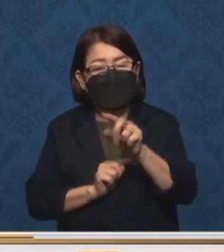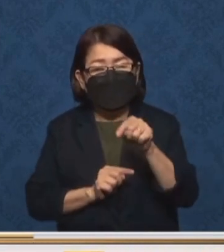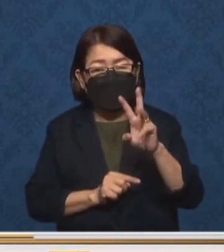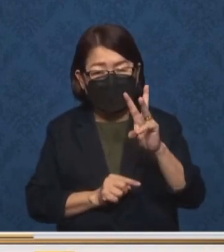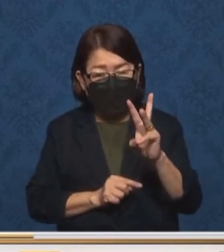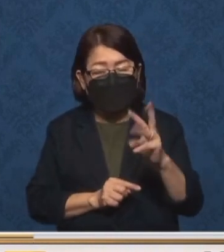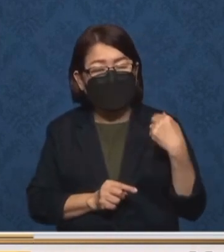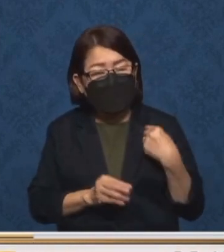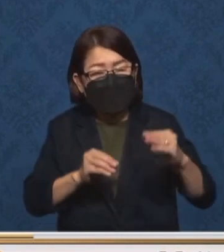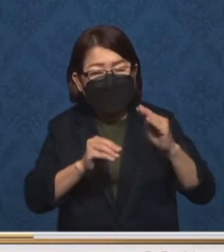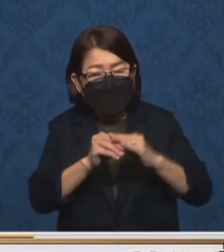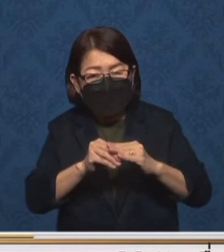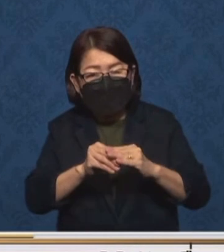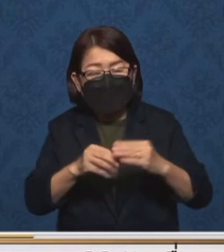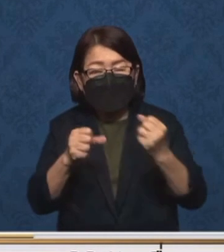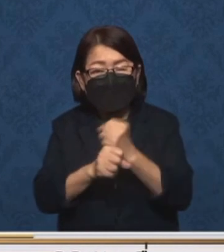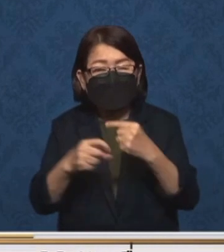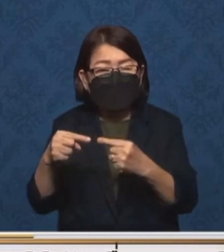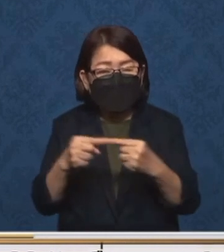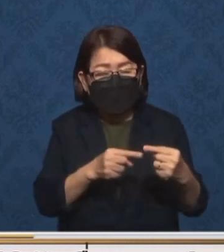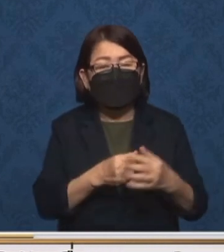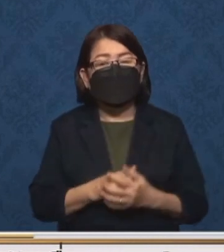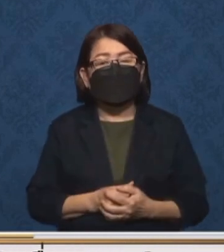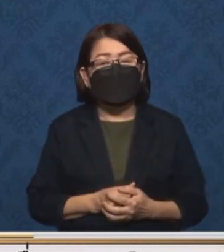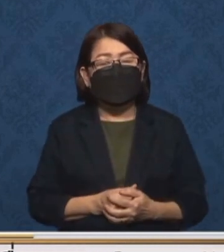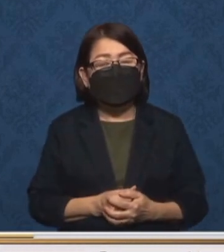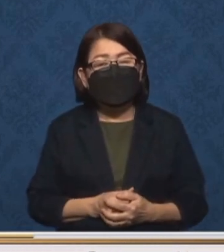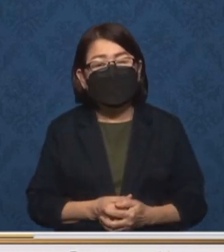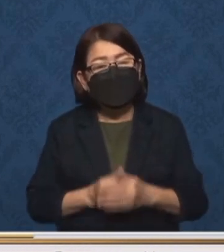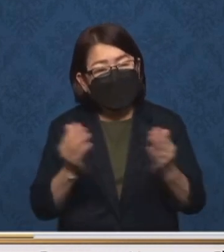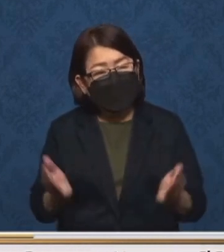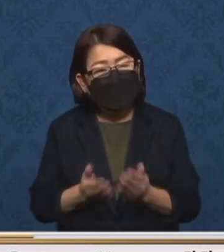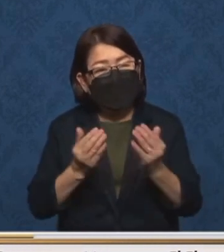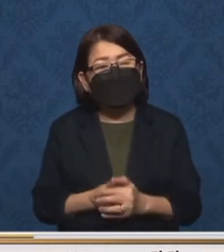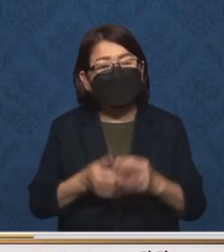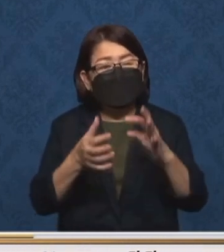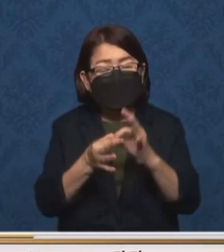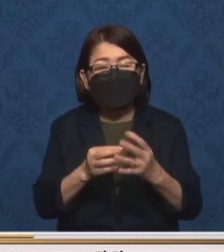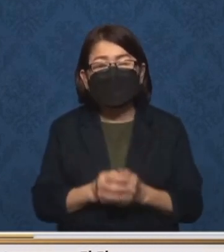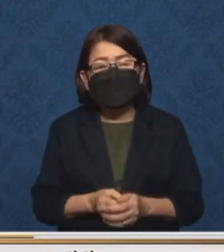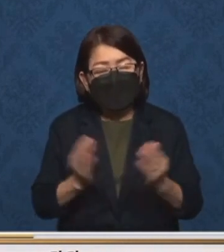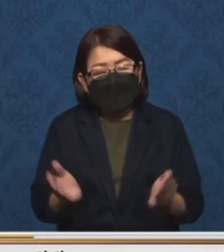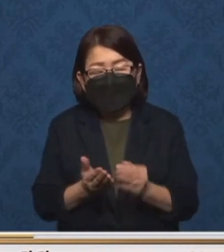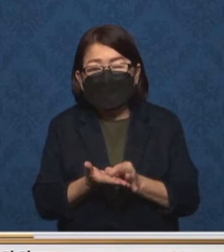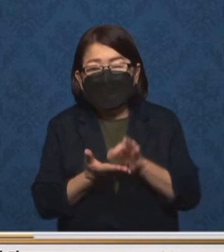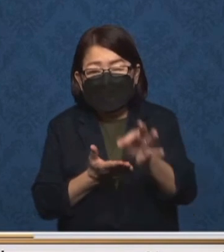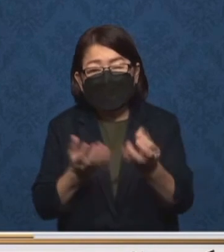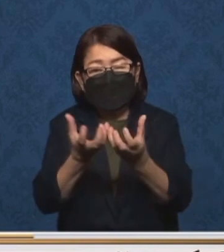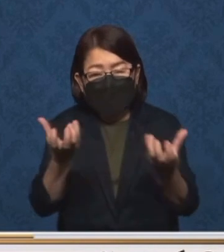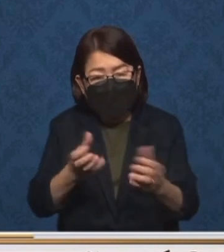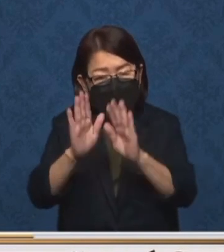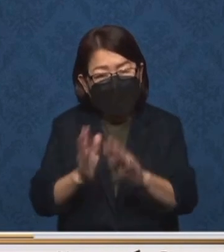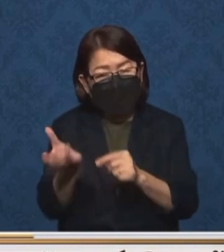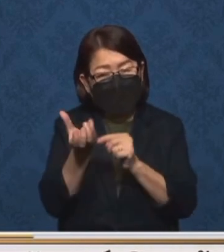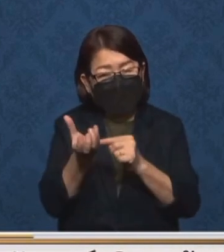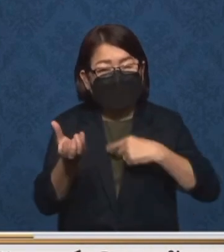การตอยออศาะกรมเปส่งพดีต่อเศรษฐกทตตและทางออมส่เซิมเฉิญสัญญลัษ์การอุดหนนสินค้าความนิยมควเป็ไทยจะ